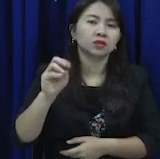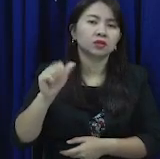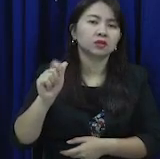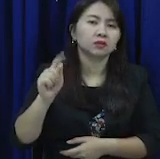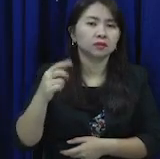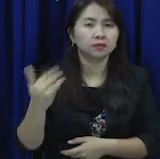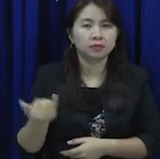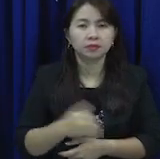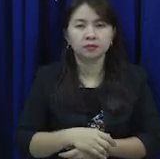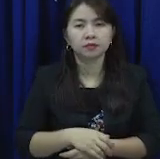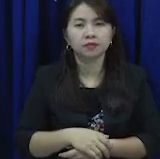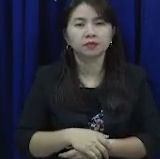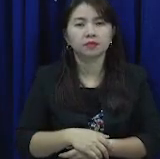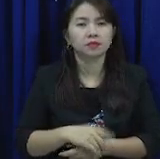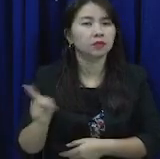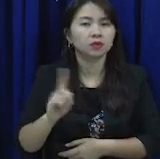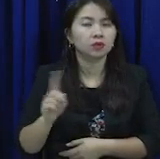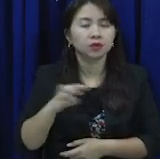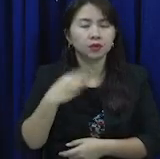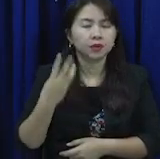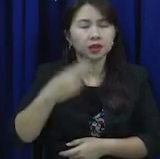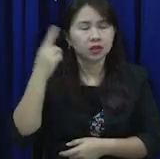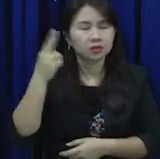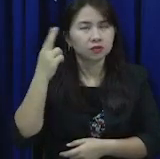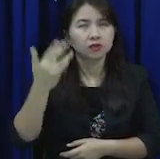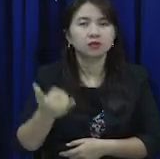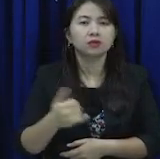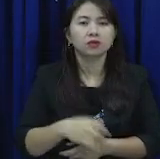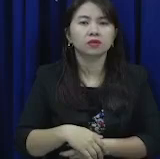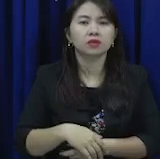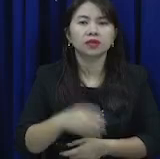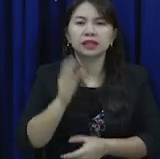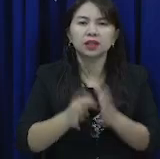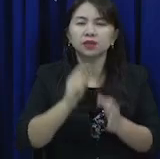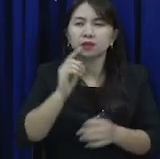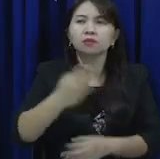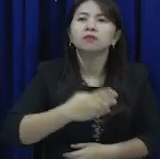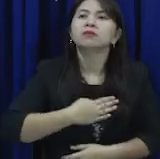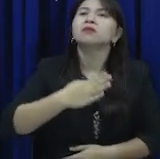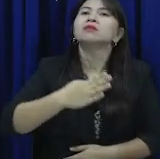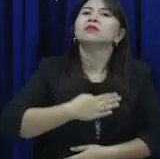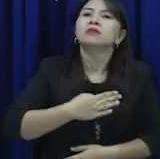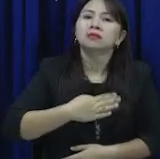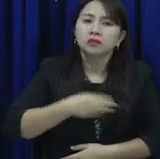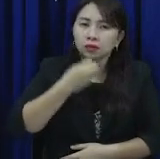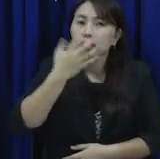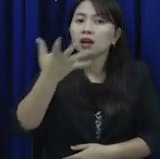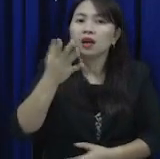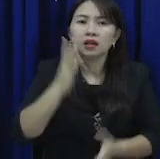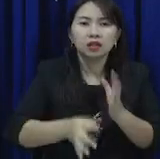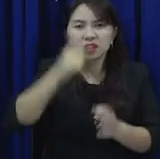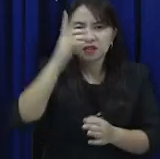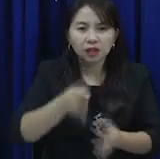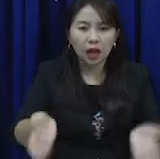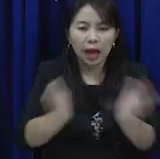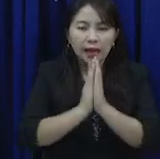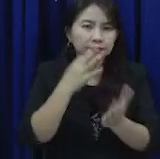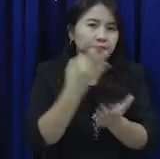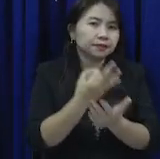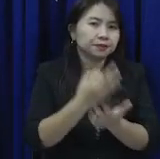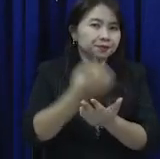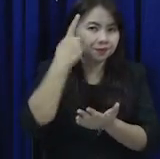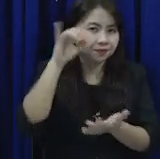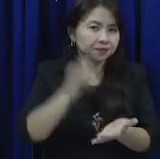atin yung madalas na ginagamit nating illustration na yung ultimong paghinga mo singilin SAO ng Diyos paano pa